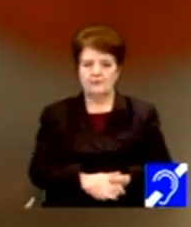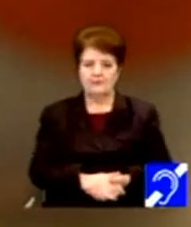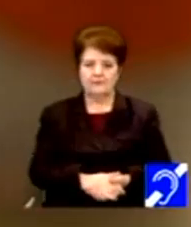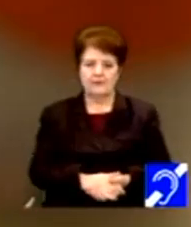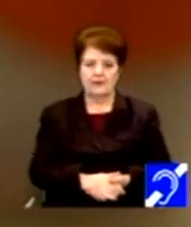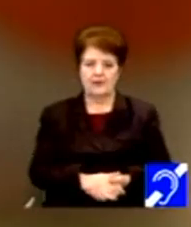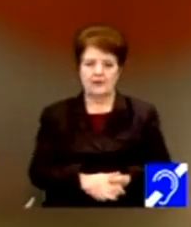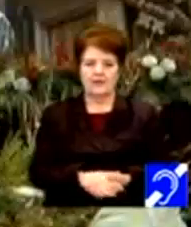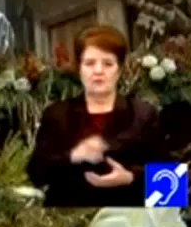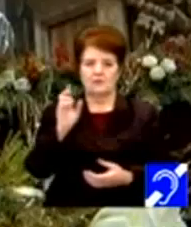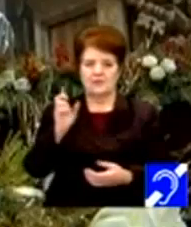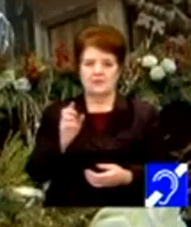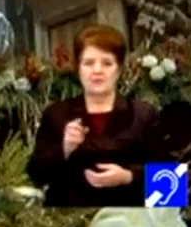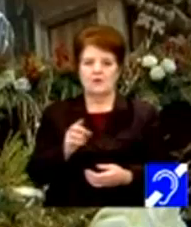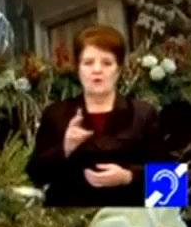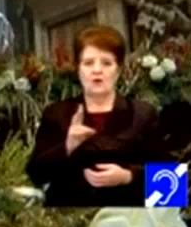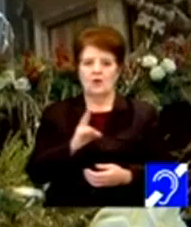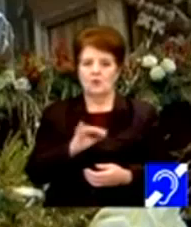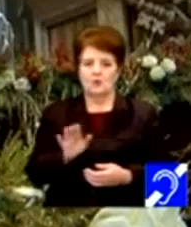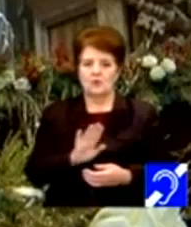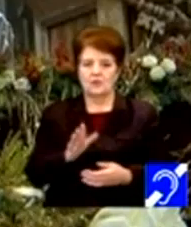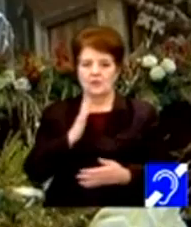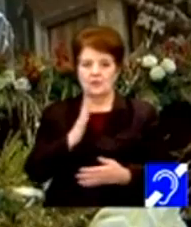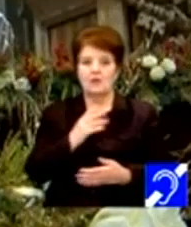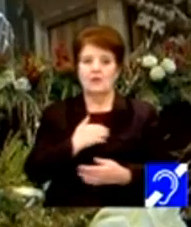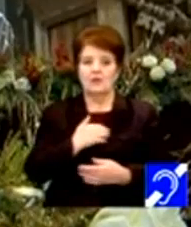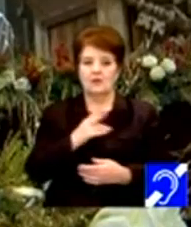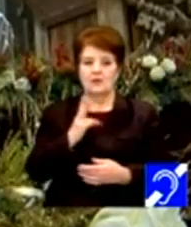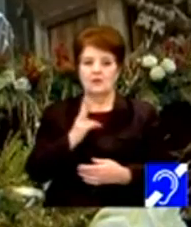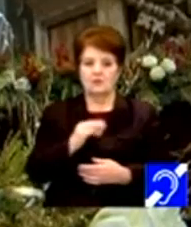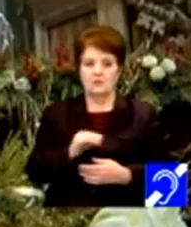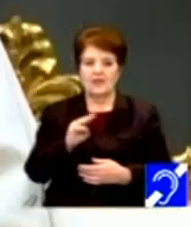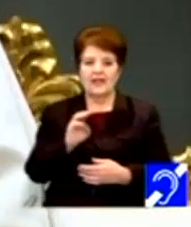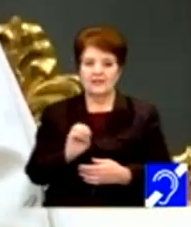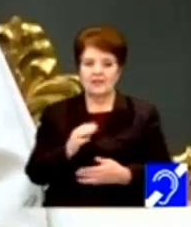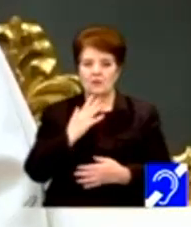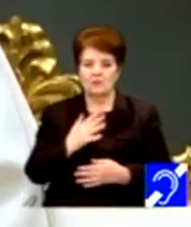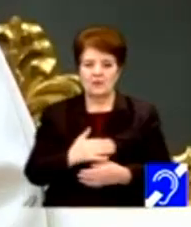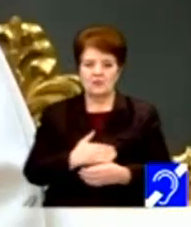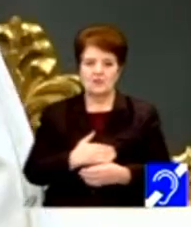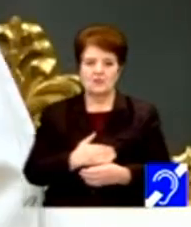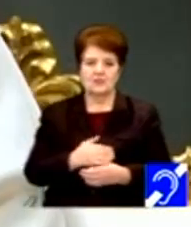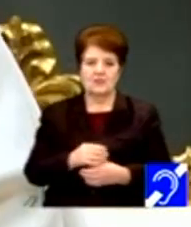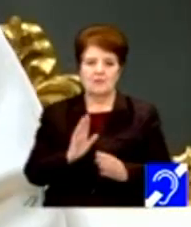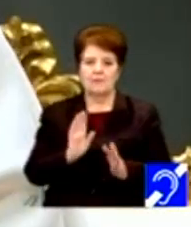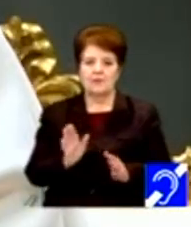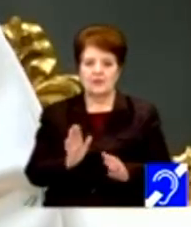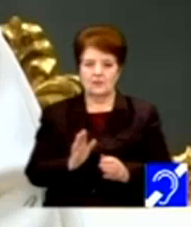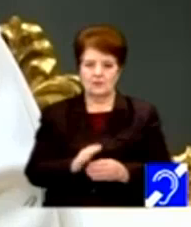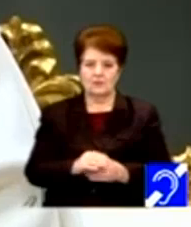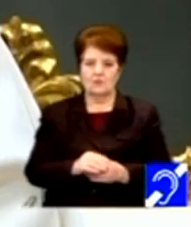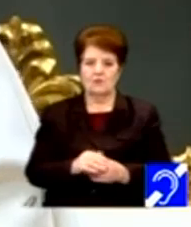Dio non ti ama perché pensi giusto e ti comporti bene, ti ama e